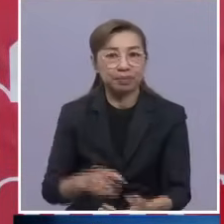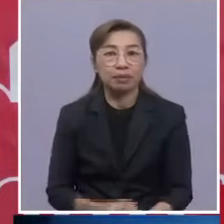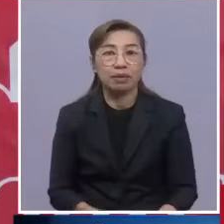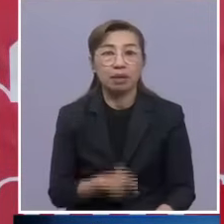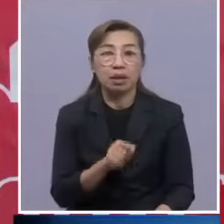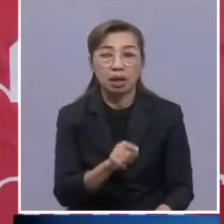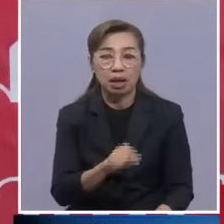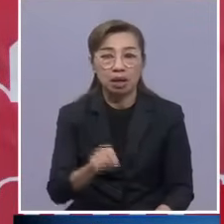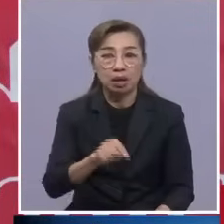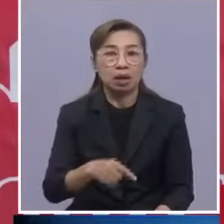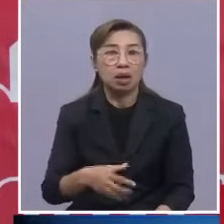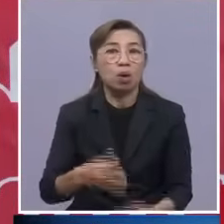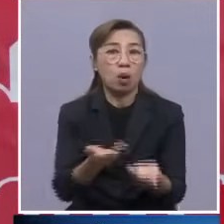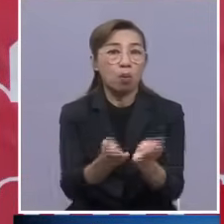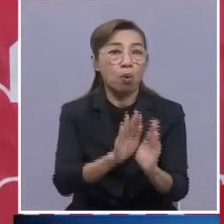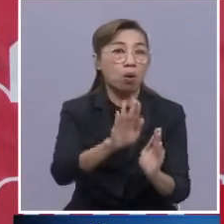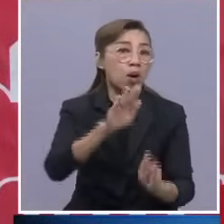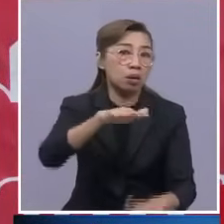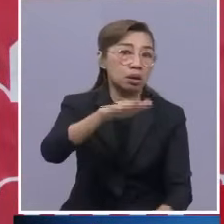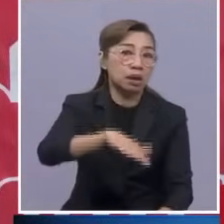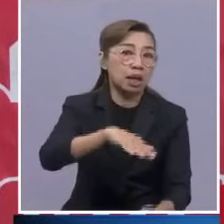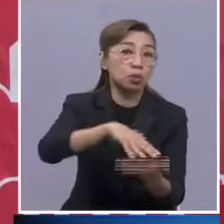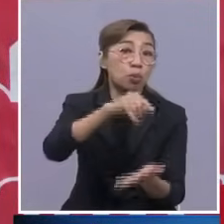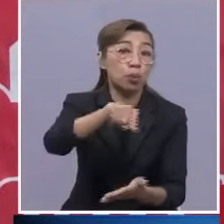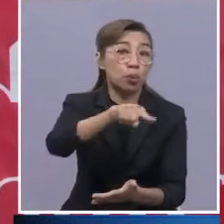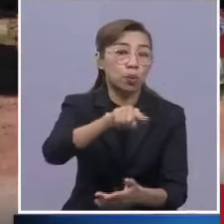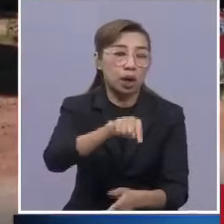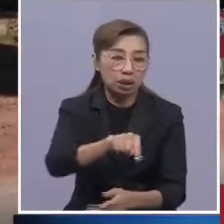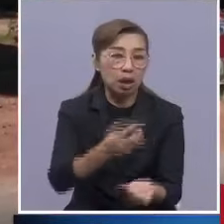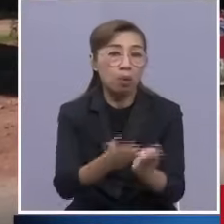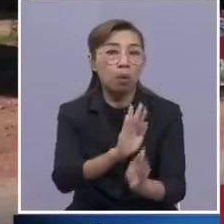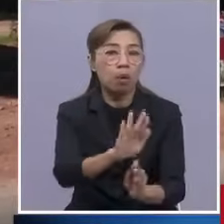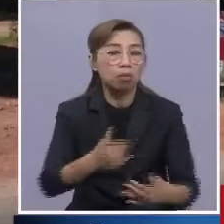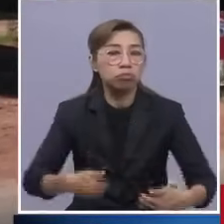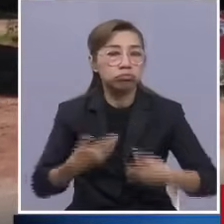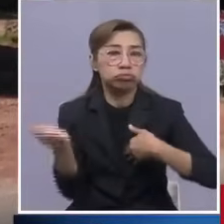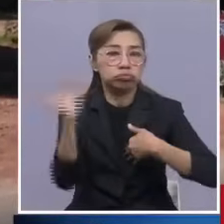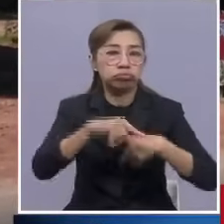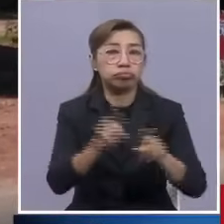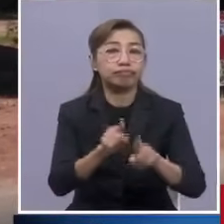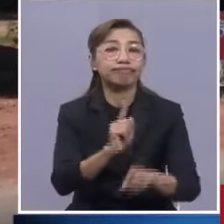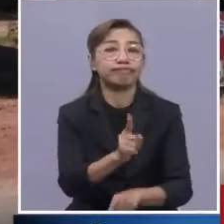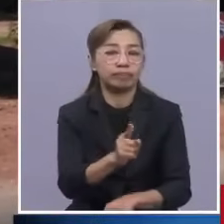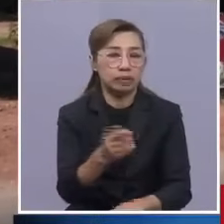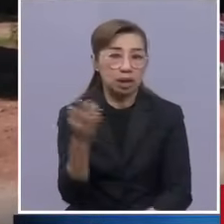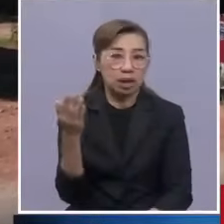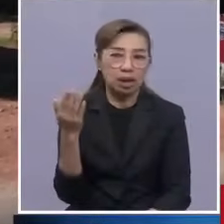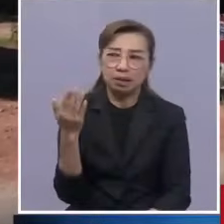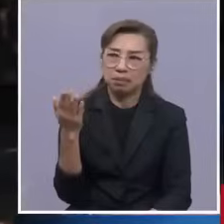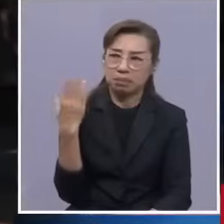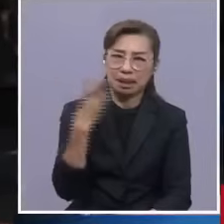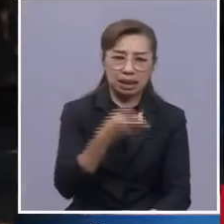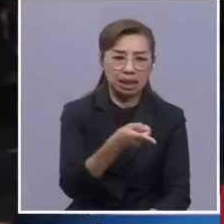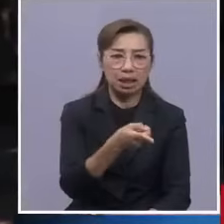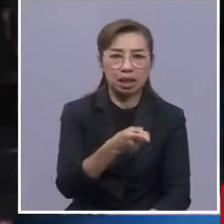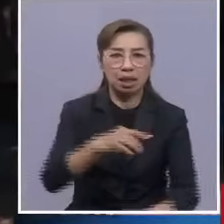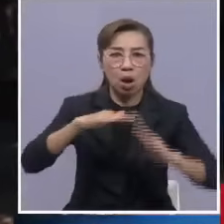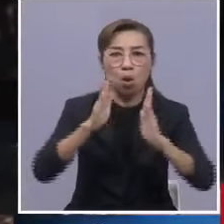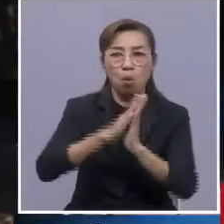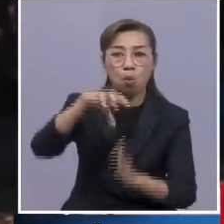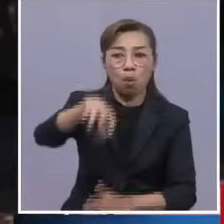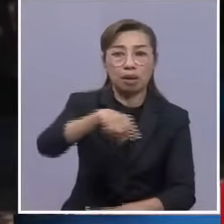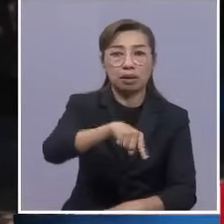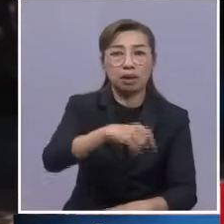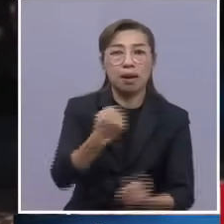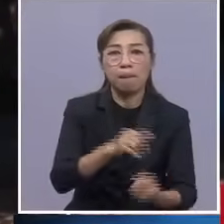น้องชมพู่ใช้ชีวิตตามปกติอยู่ที่บ้านนะครับและเมื่อสักครู่ที่ผ่านมาครับก็ออกไปที่วัดกกอกครับเดินทาง